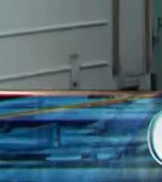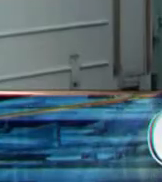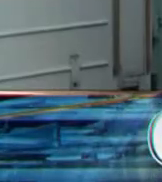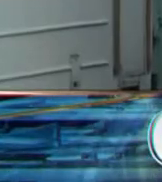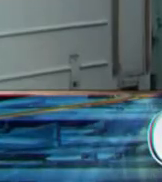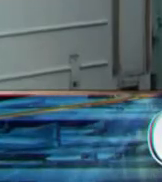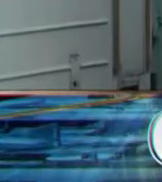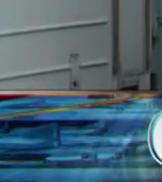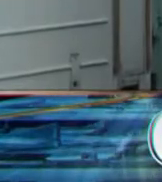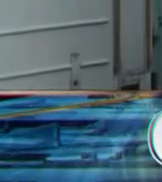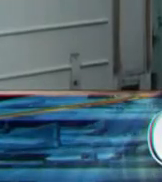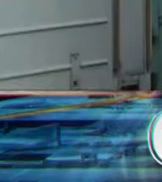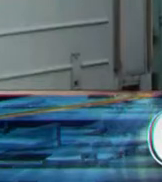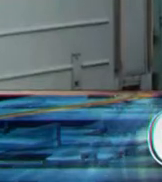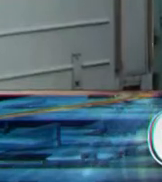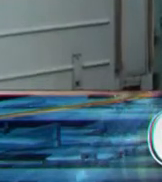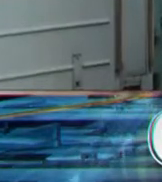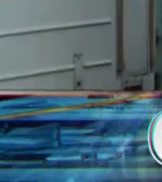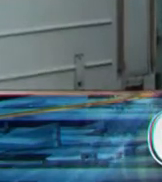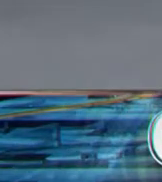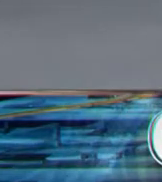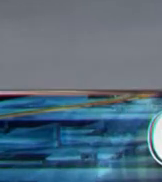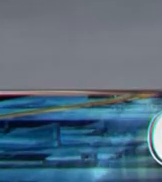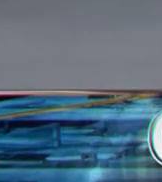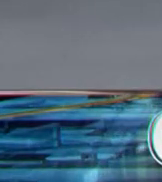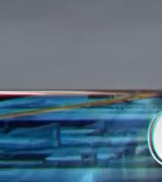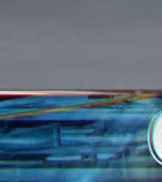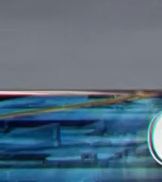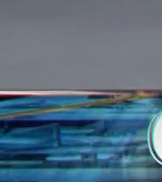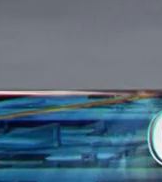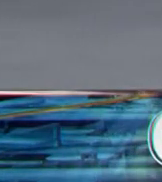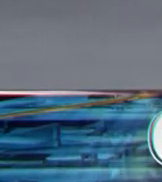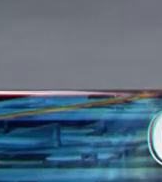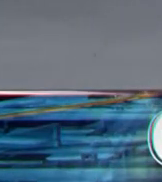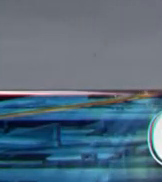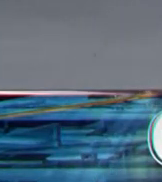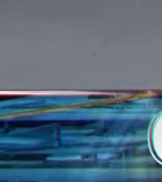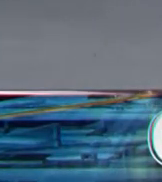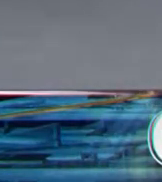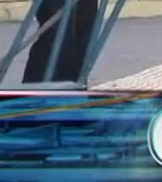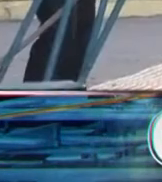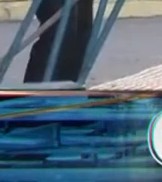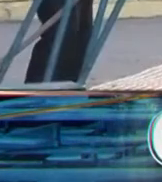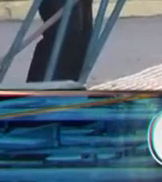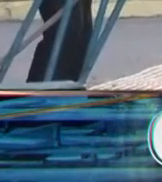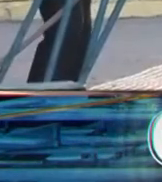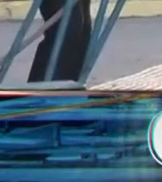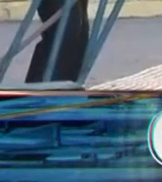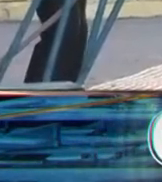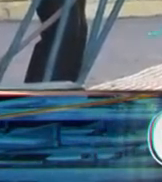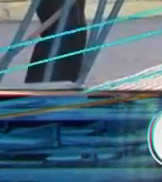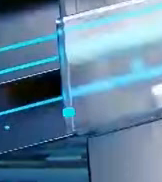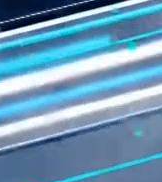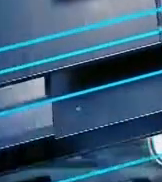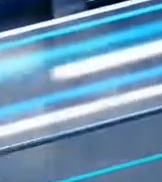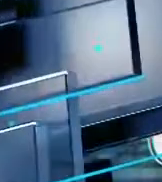Соседний город за 80 тенге. Между Алматы и Капшагаем начал курсировать бюджетный поезд с условиями комфорта первого класса.